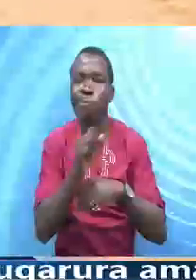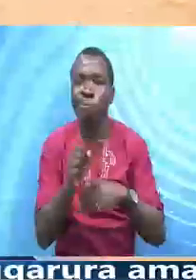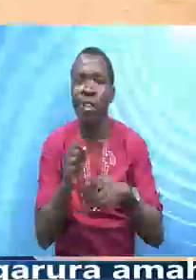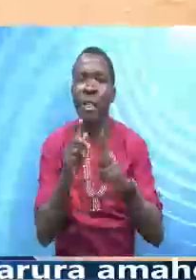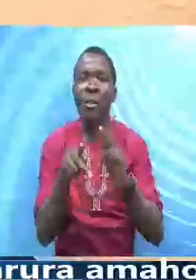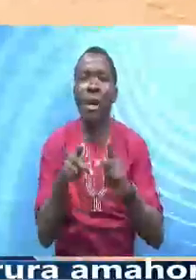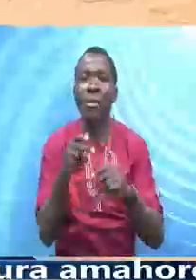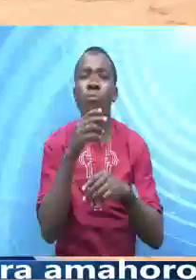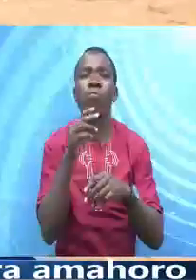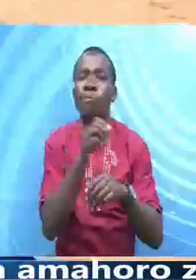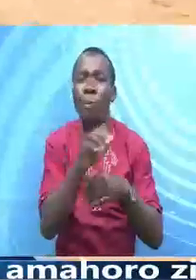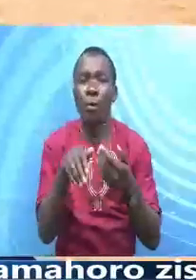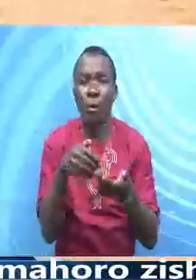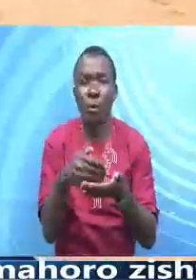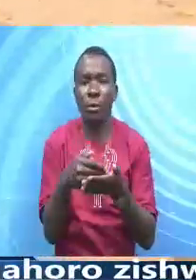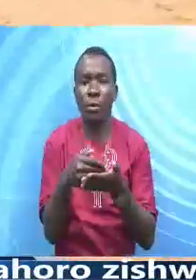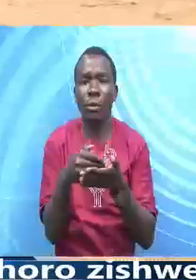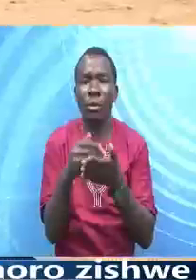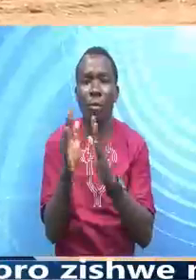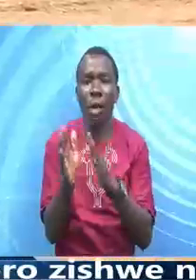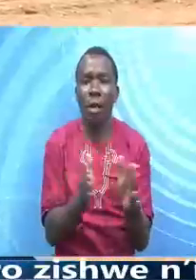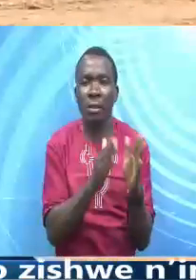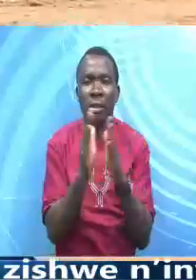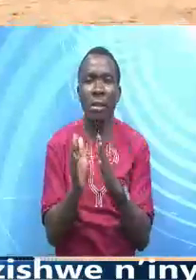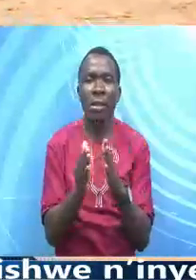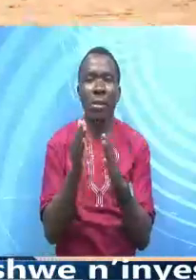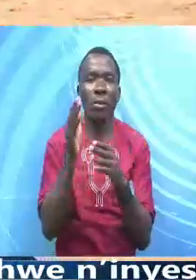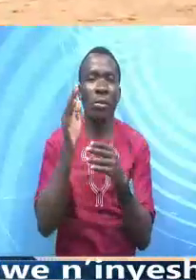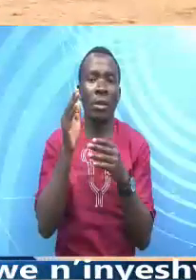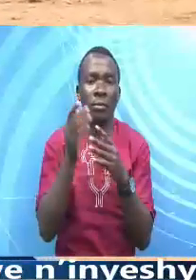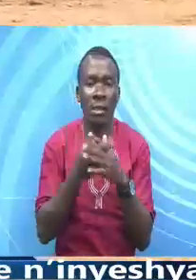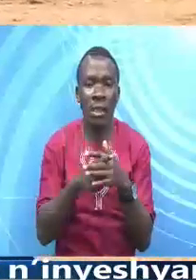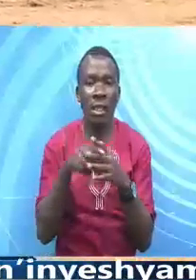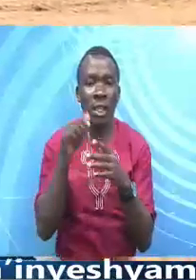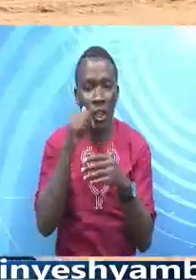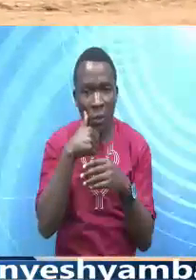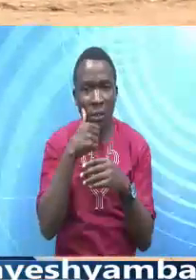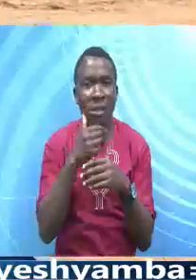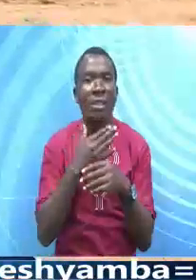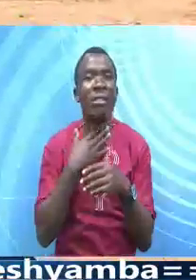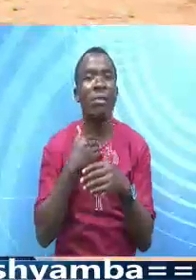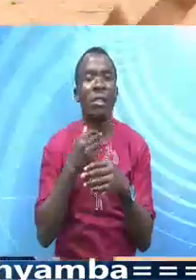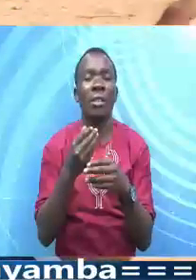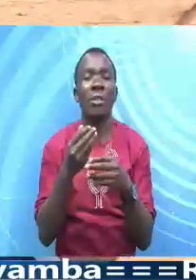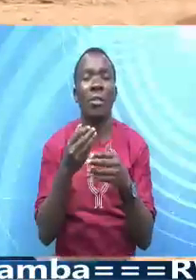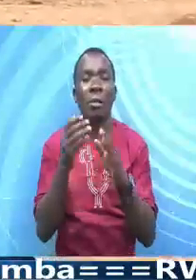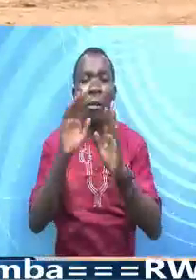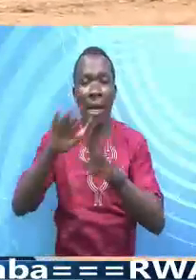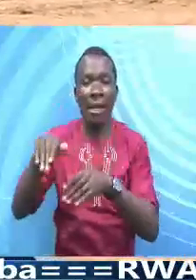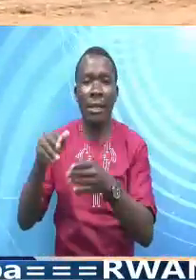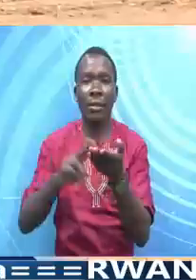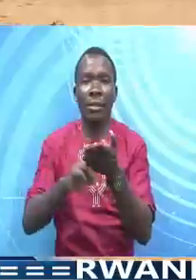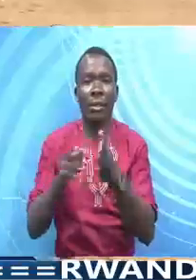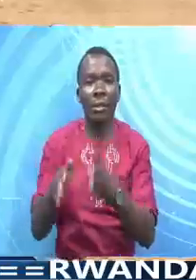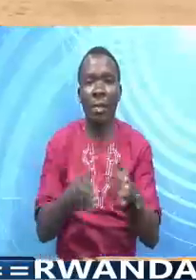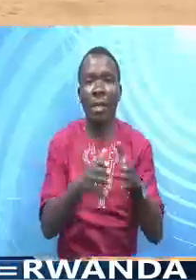bose bagateguza uyu munsi ukazatangira ejo wenda icyifuzo ni uko bareka hano bakanyura muri ya mihanda mizima babacisha muri ano